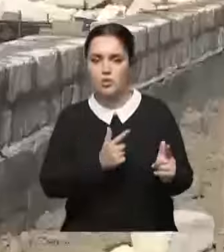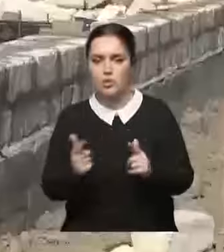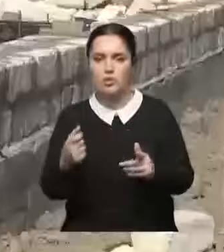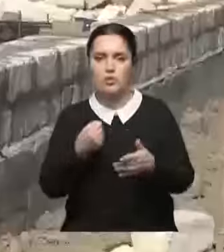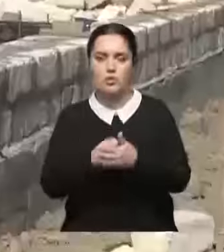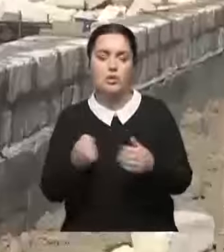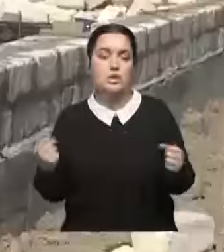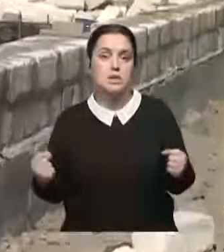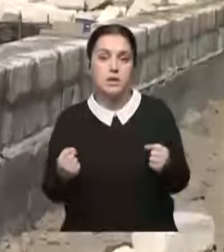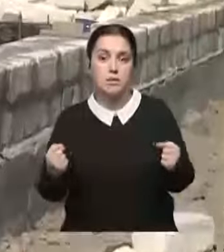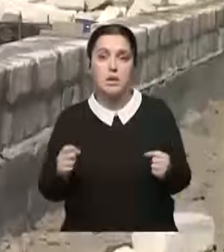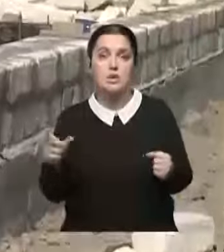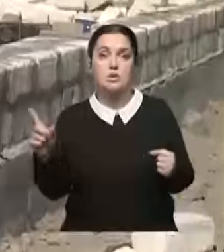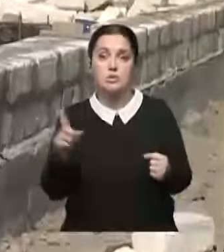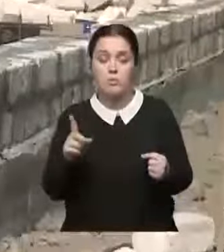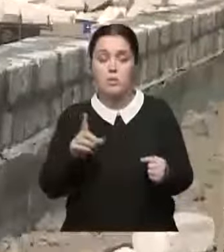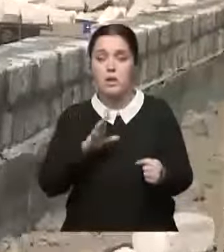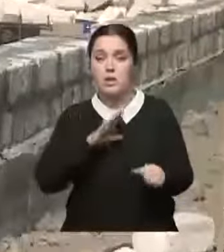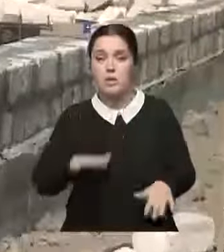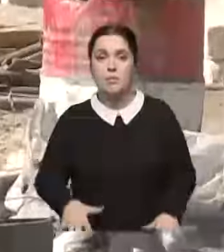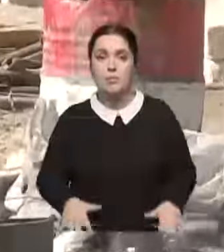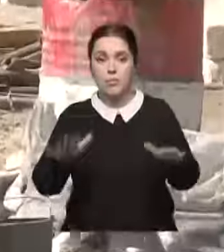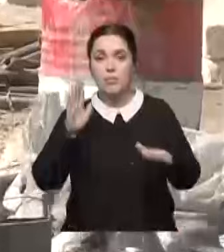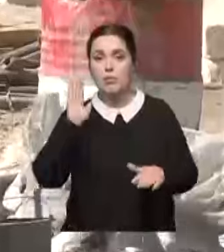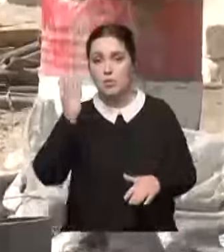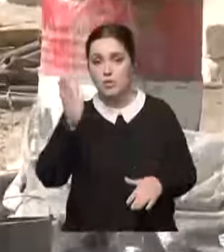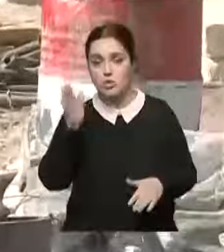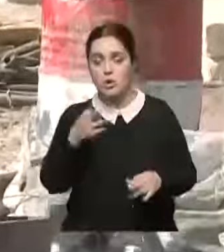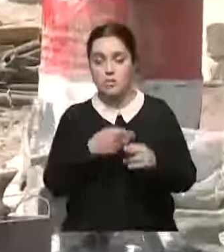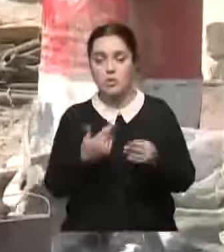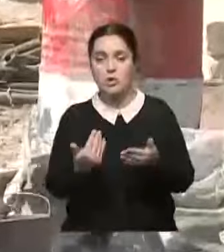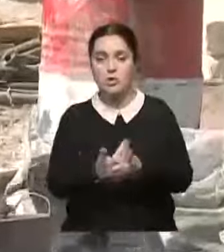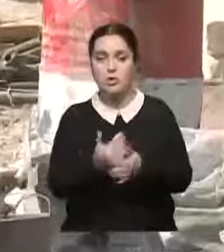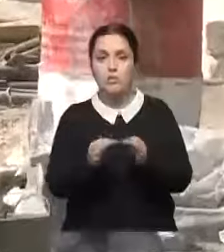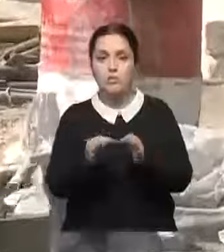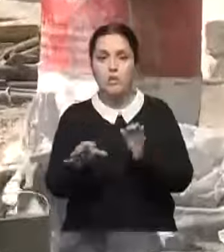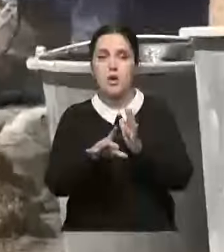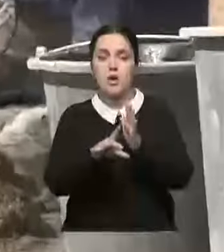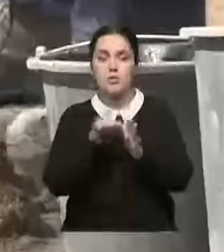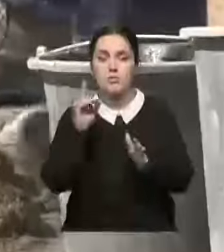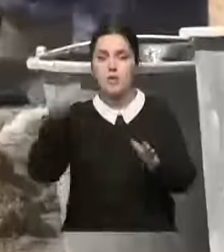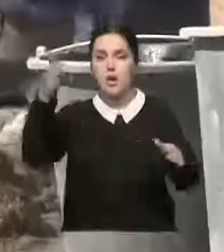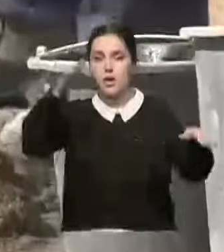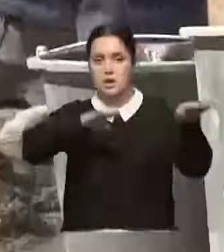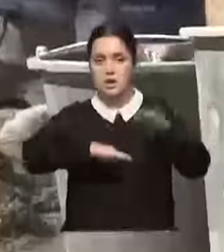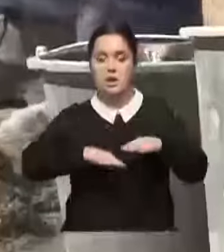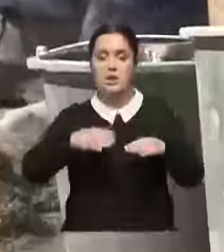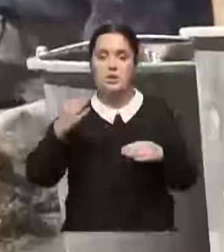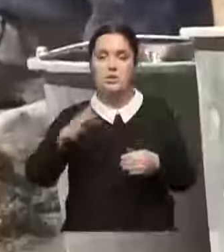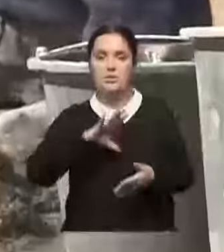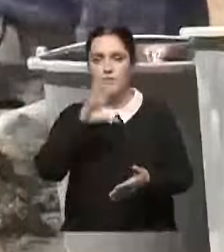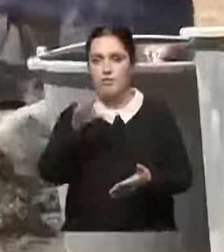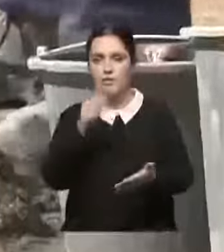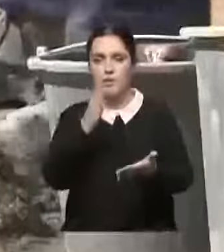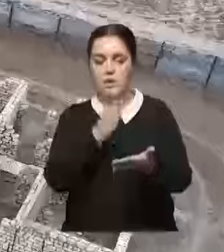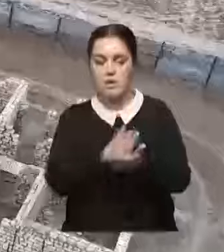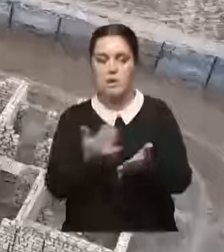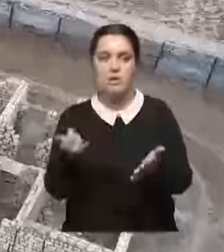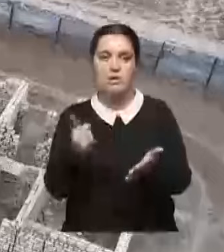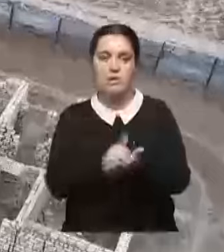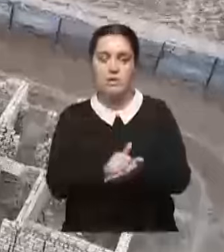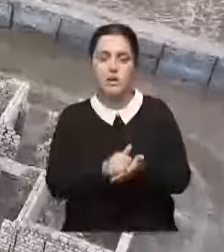холодов. Чтобы избежать подтопления, в будущем место под новый микрорайон выбрали на возвышенности. К нему подвели все инженерные